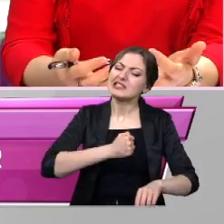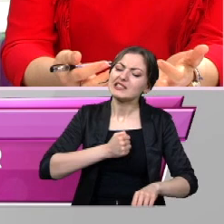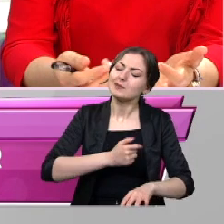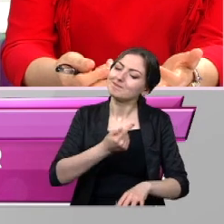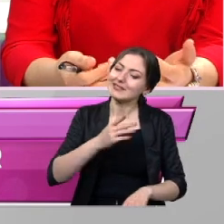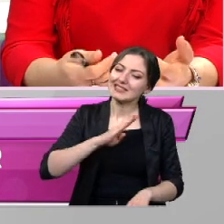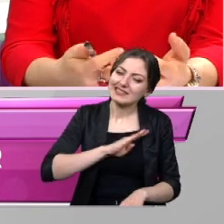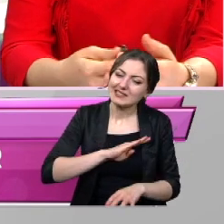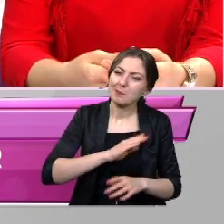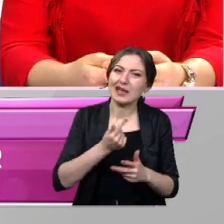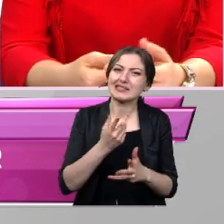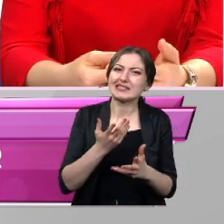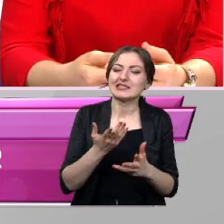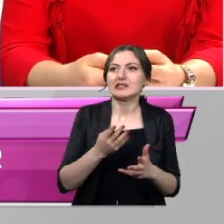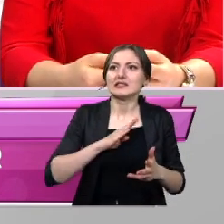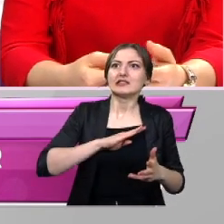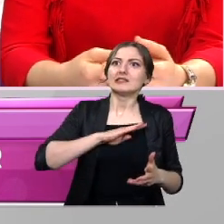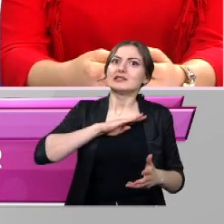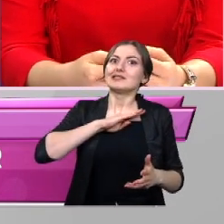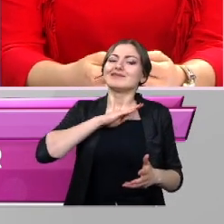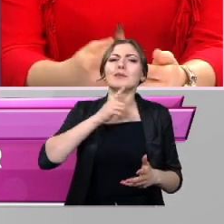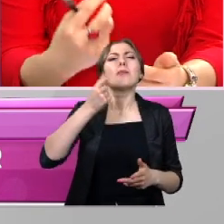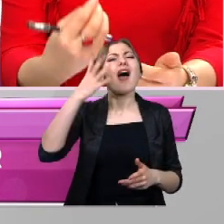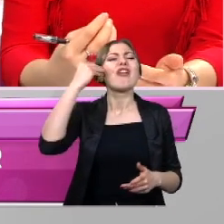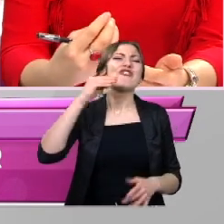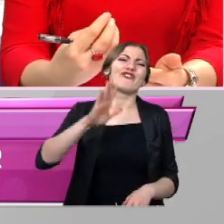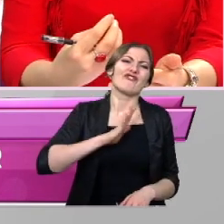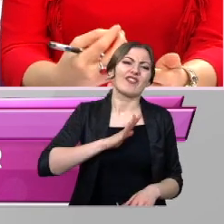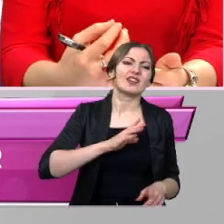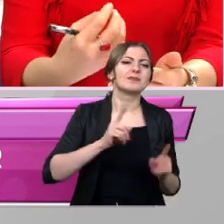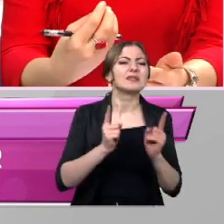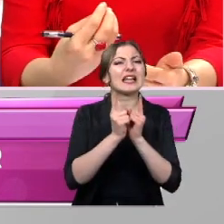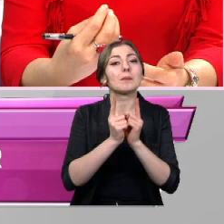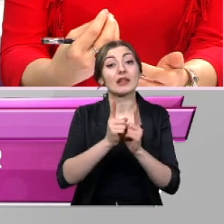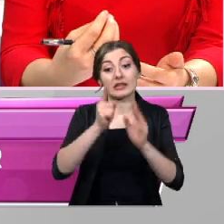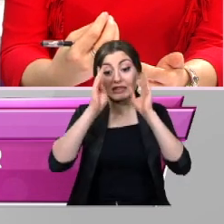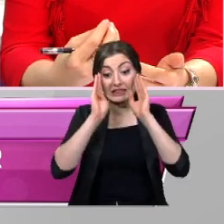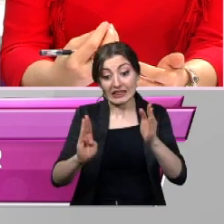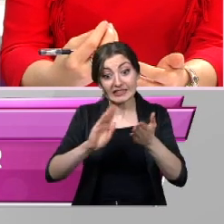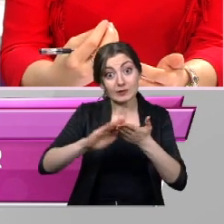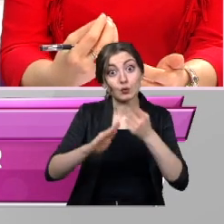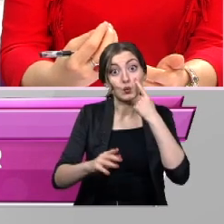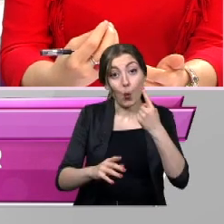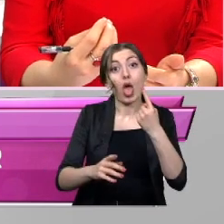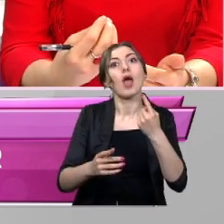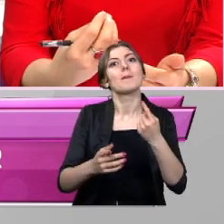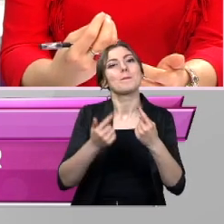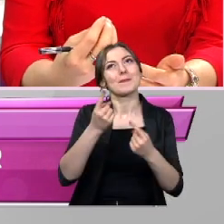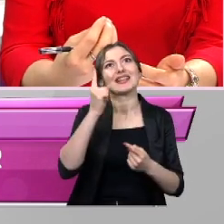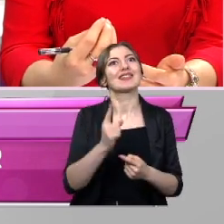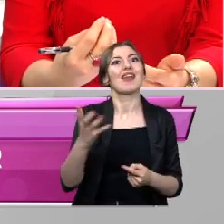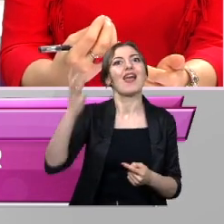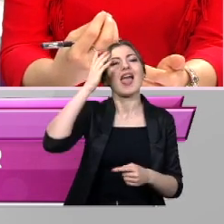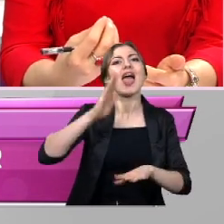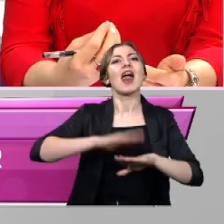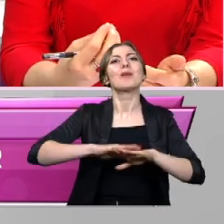sabrınız biraz daha az olur o anlaşılabilir ama şöyle tutarlı bir disiplin uygulayabilmek için bir kere bizim